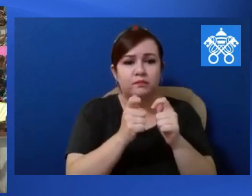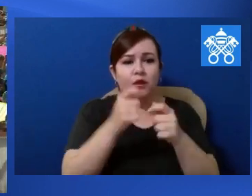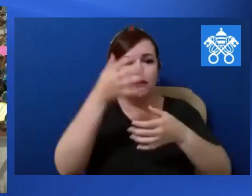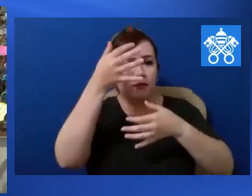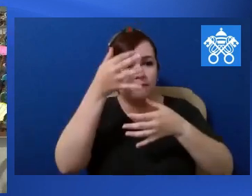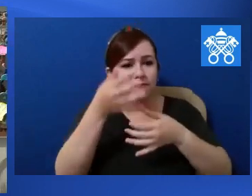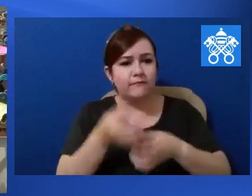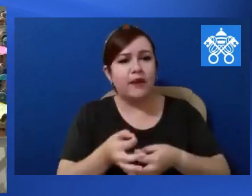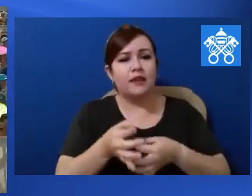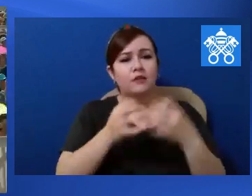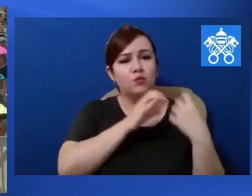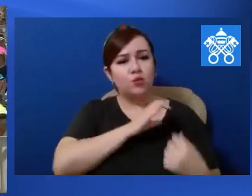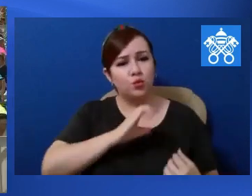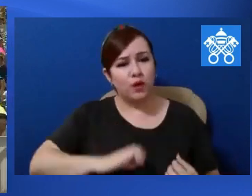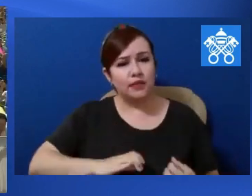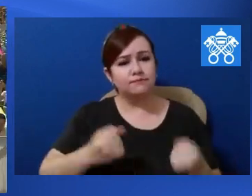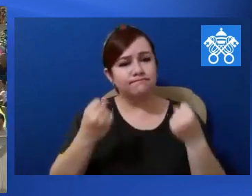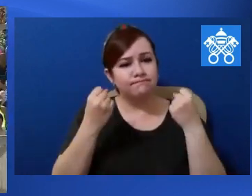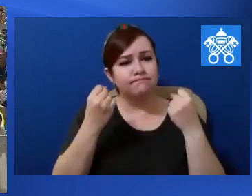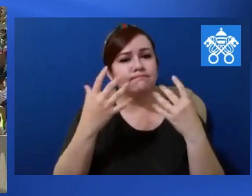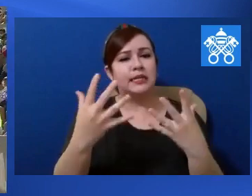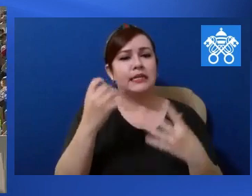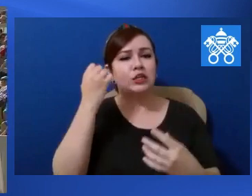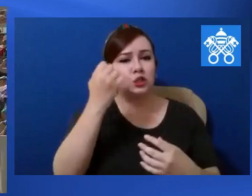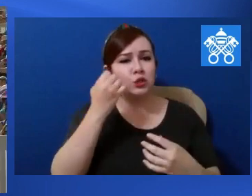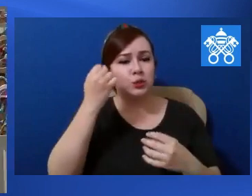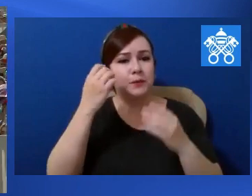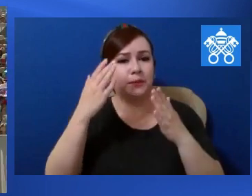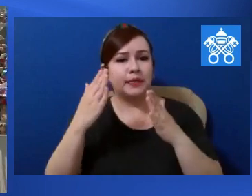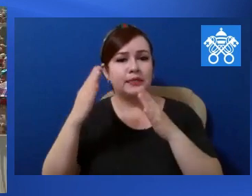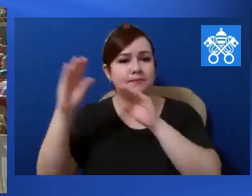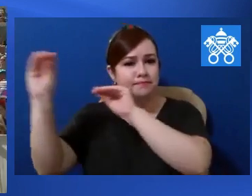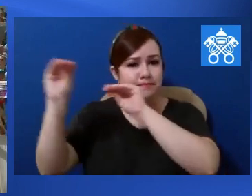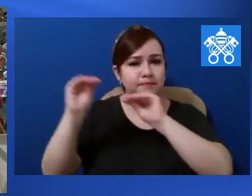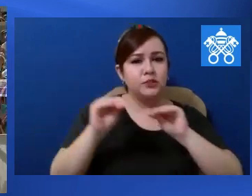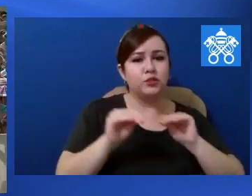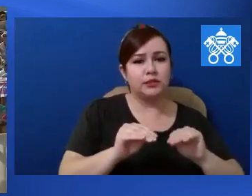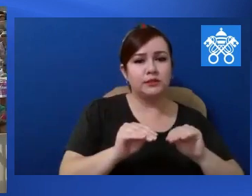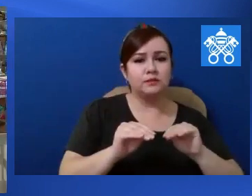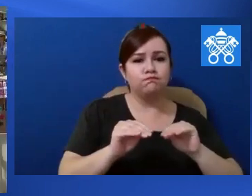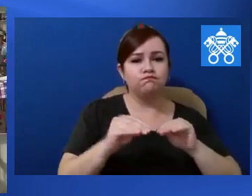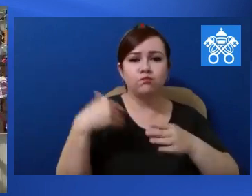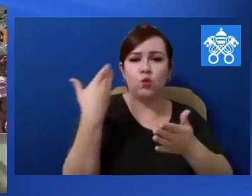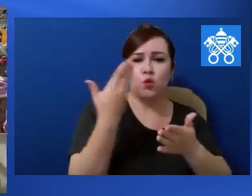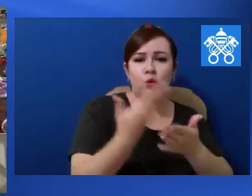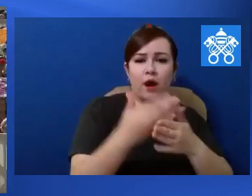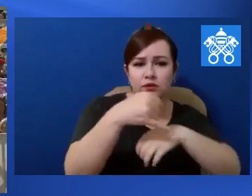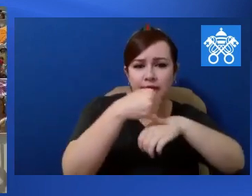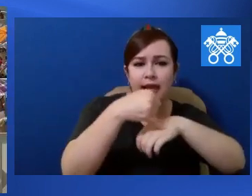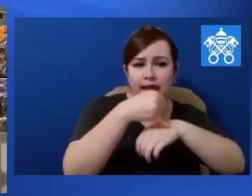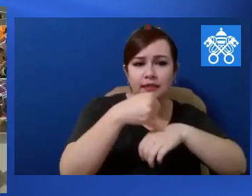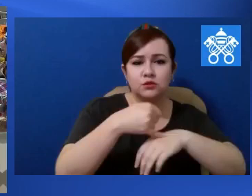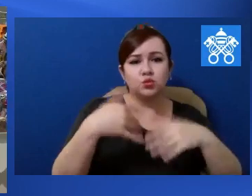ha prodotto frutti abbondanti. Tra questi c'è una religiosa straordinaria, Santa